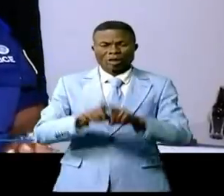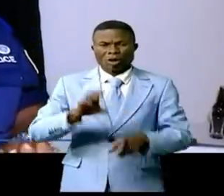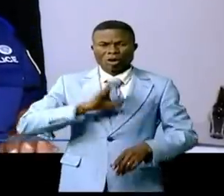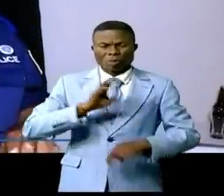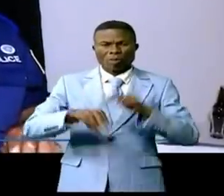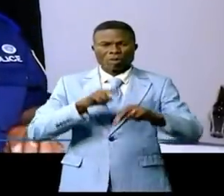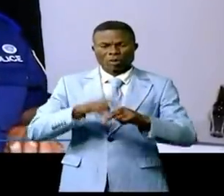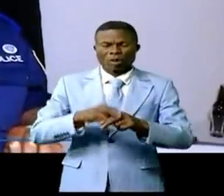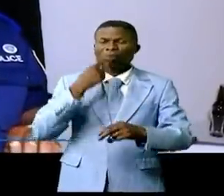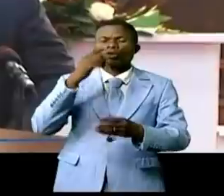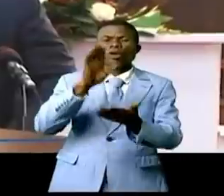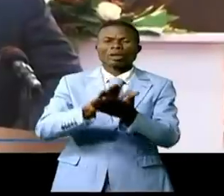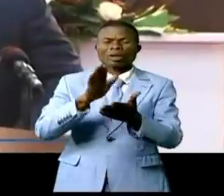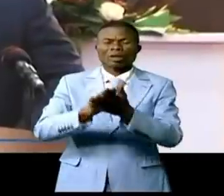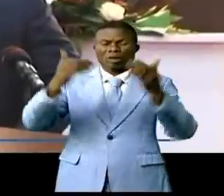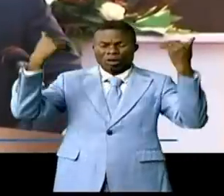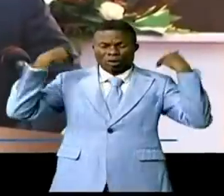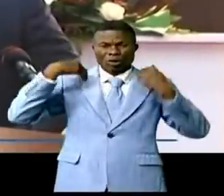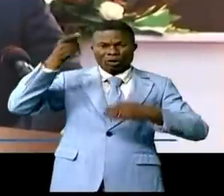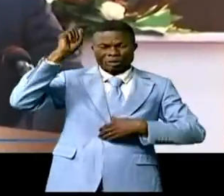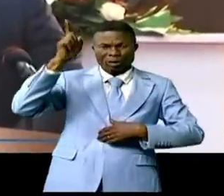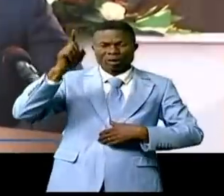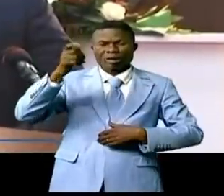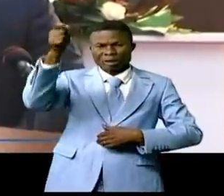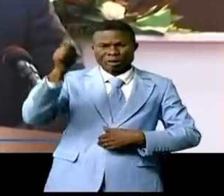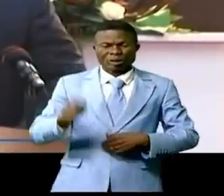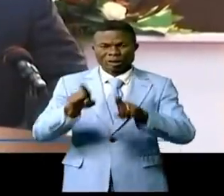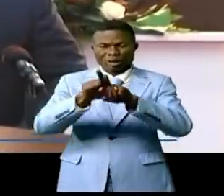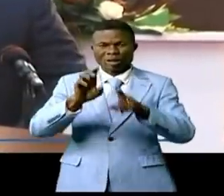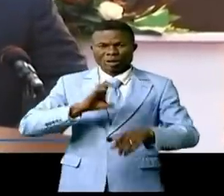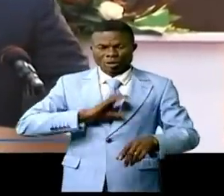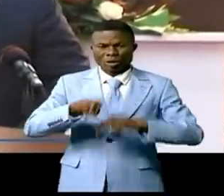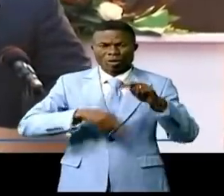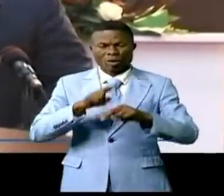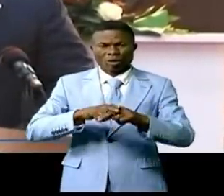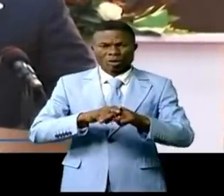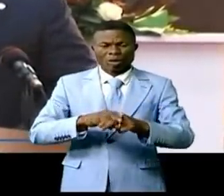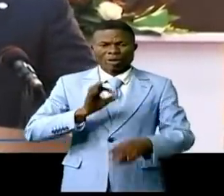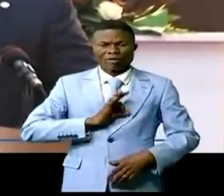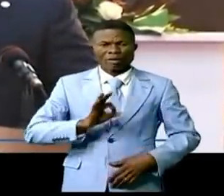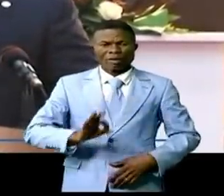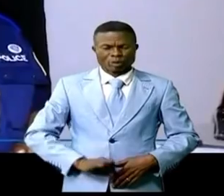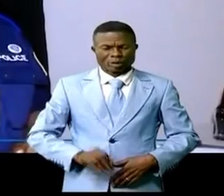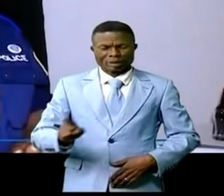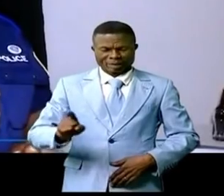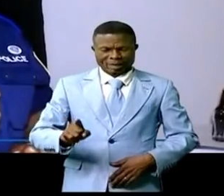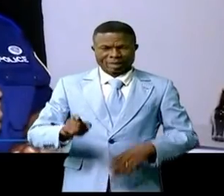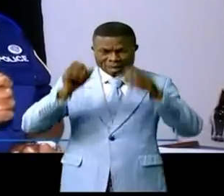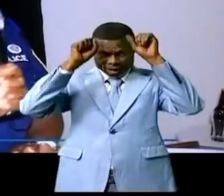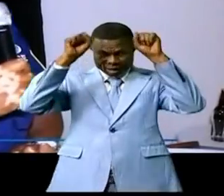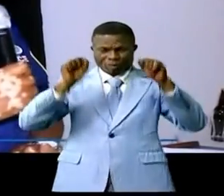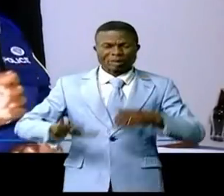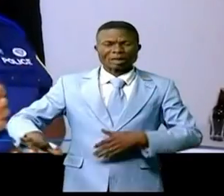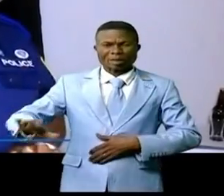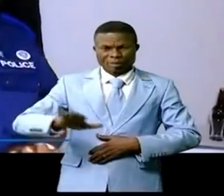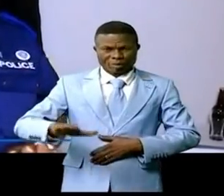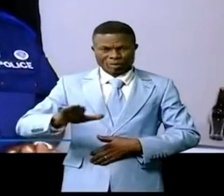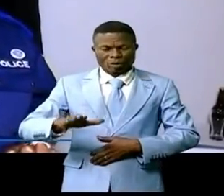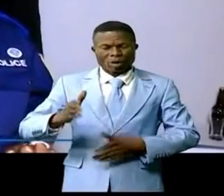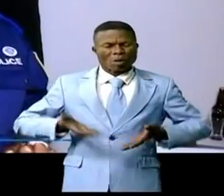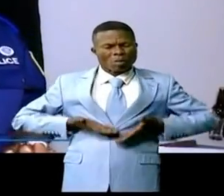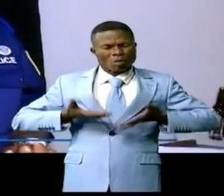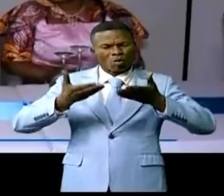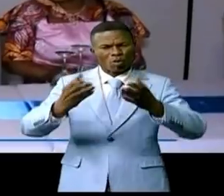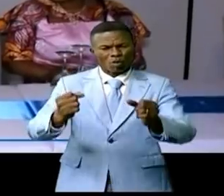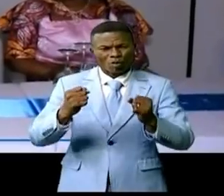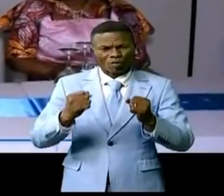rendu hommage au commandant suprême de l'armée et de la police RD congolaise, Félix Antoine Tshisekedi Tshilombo, pour le sacrifice consenti